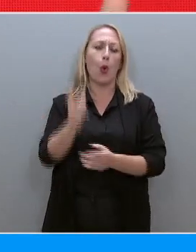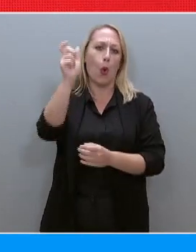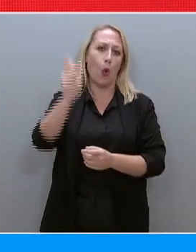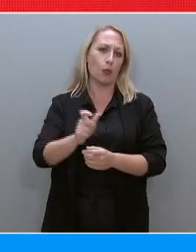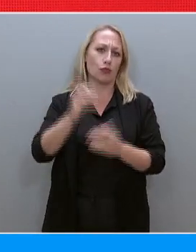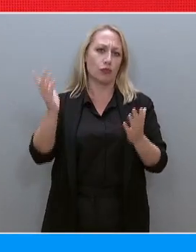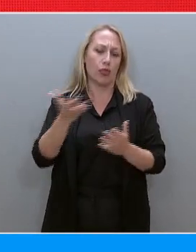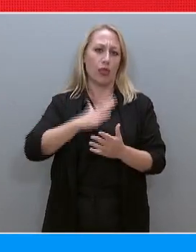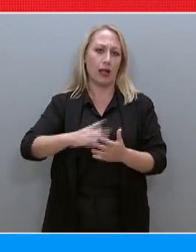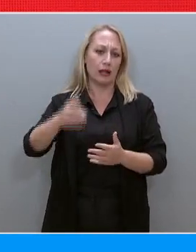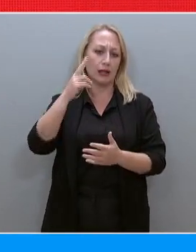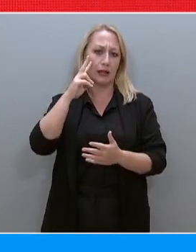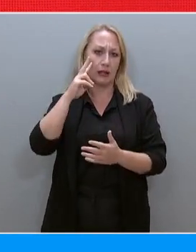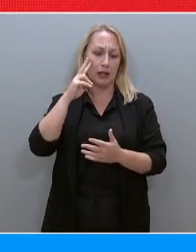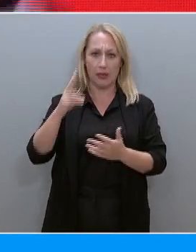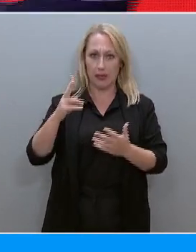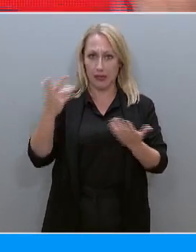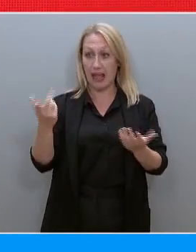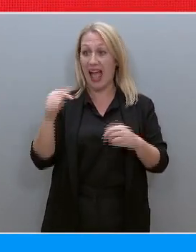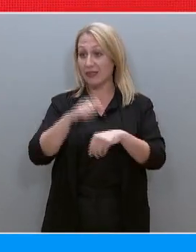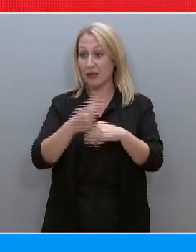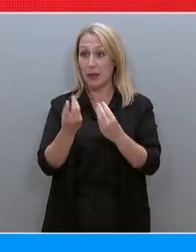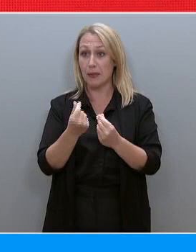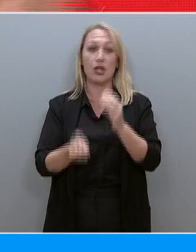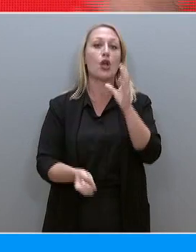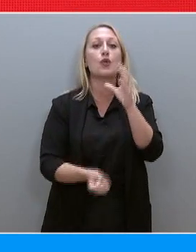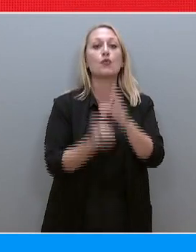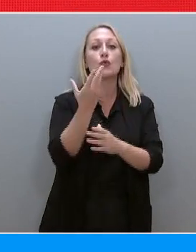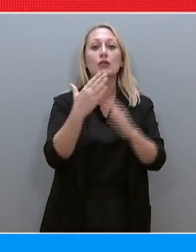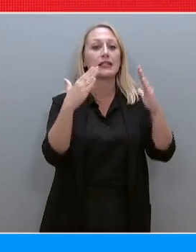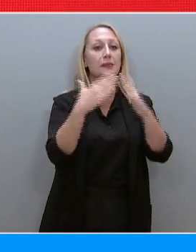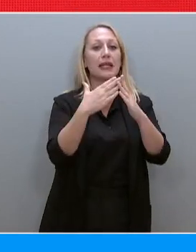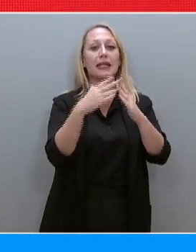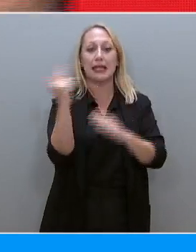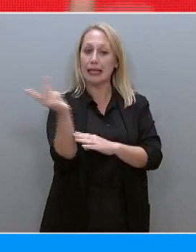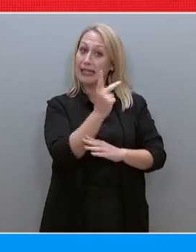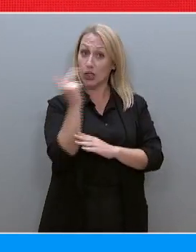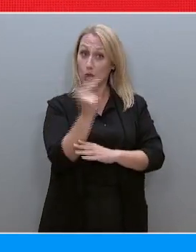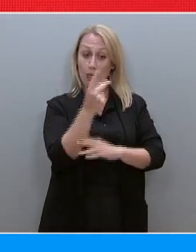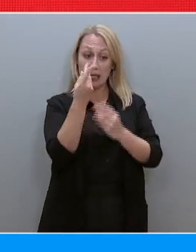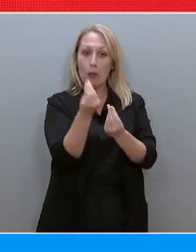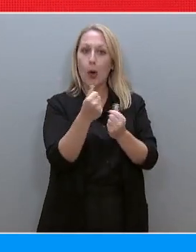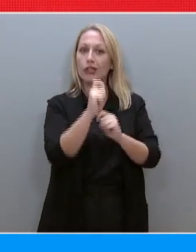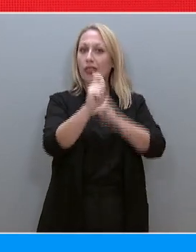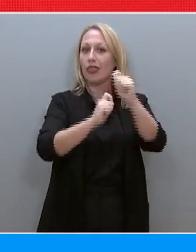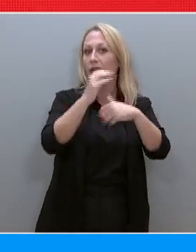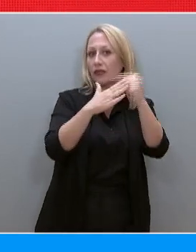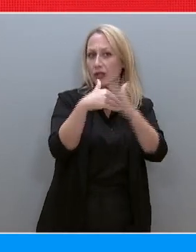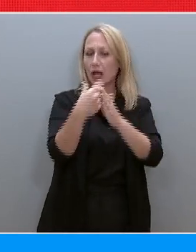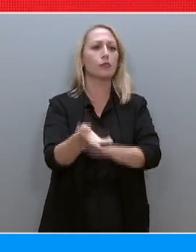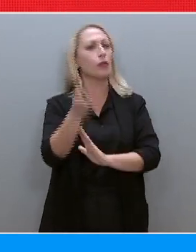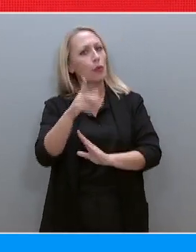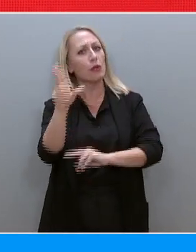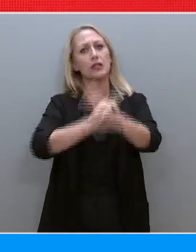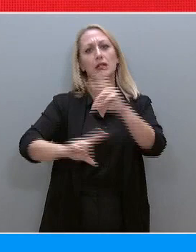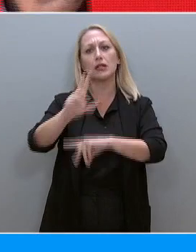αφορά πώς θα χτιστούν νέες κατοικίες, νέες κοινωνικές κατοικίες. Εκεί μπορούμε να συζητήσουμε και να δούμε και